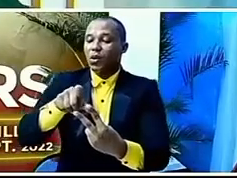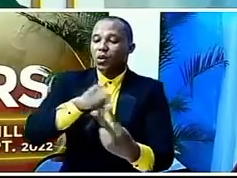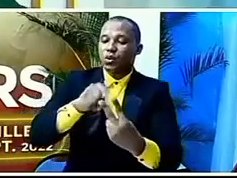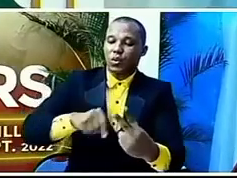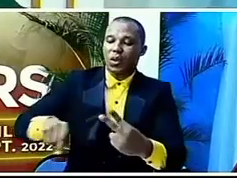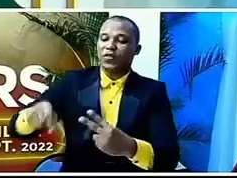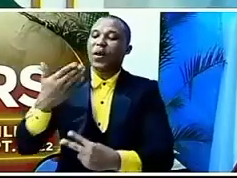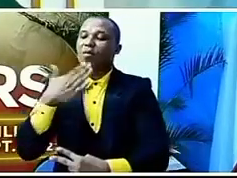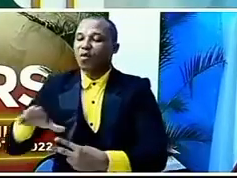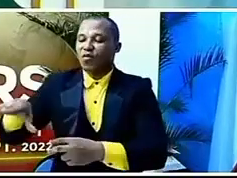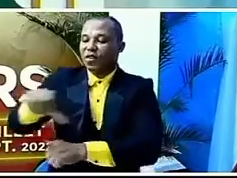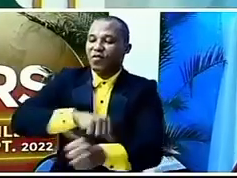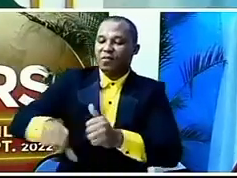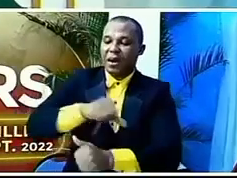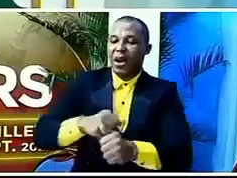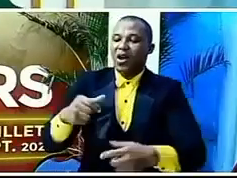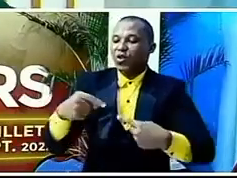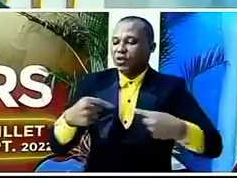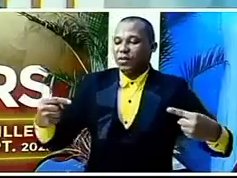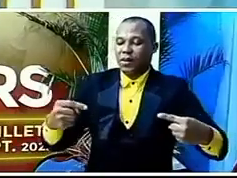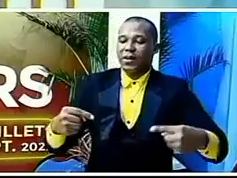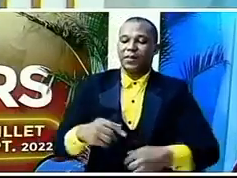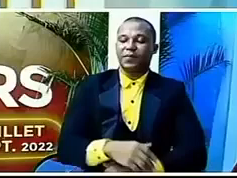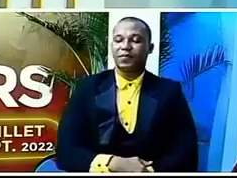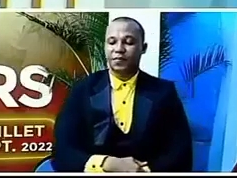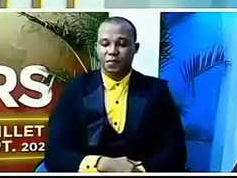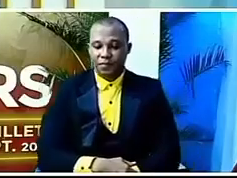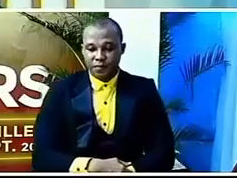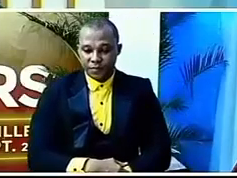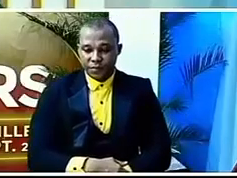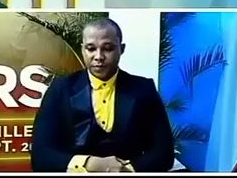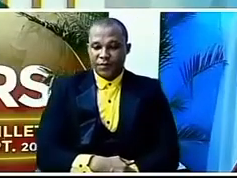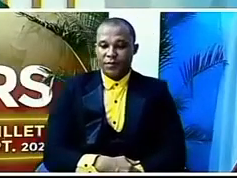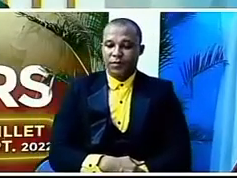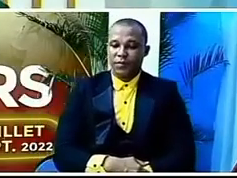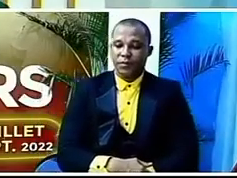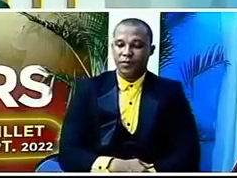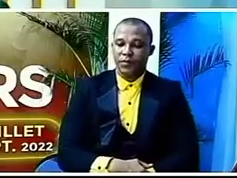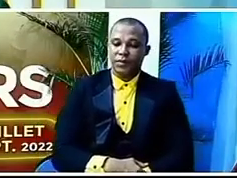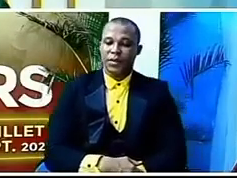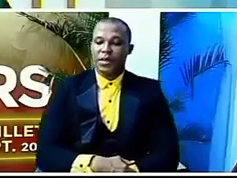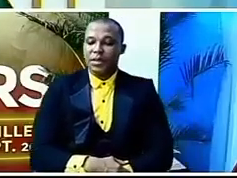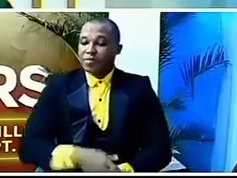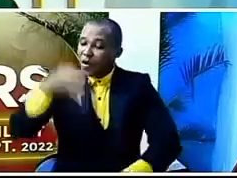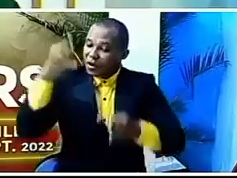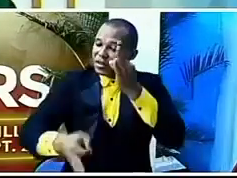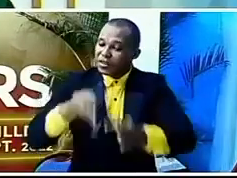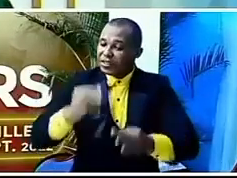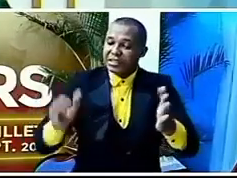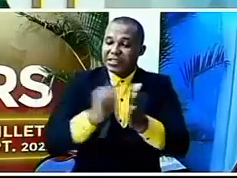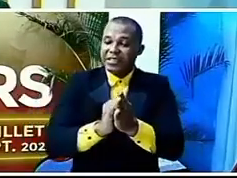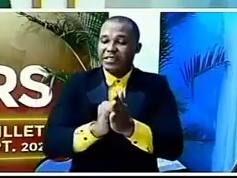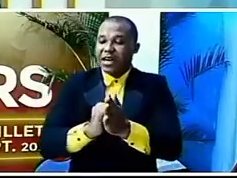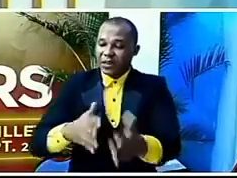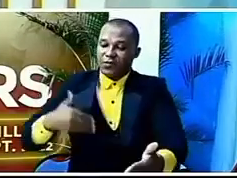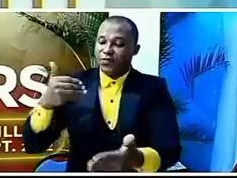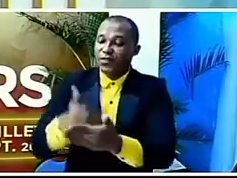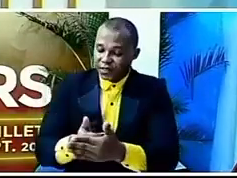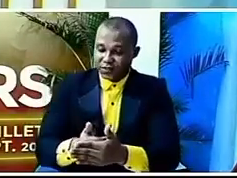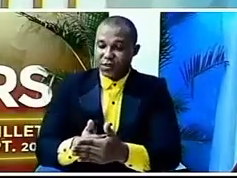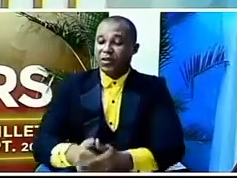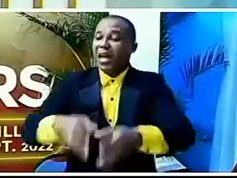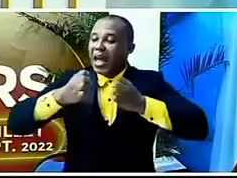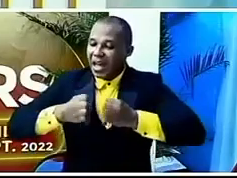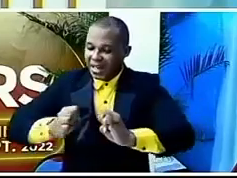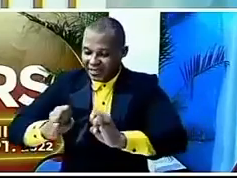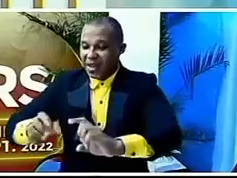là dit non, il choisit l'ennemi avec. Ça qui arrive. S'il arrive au moins, ou t'essayer parler avec elle. Au moins, ou